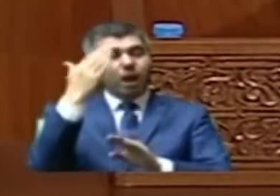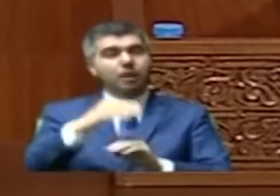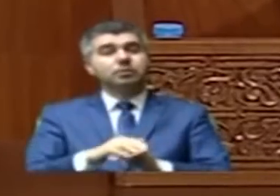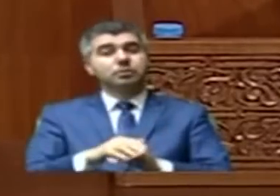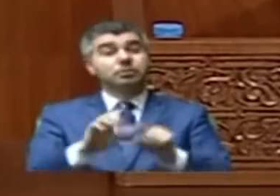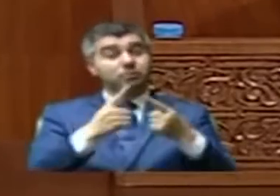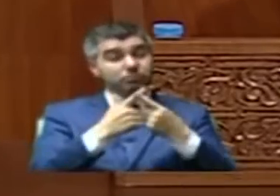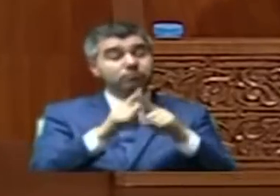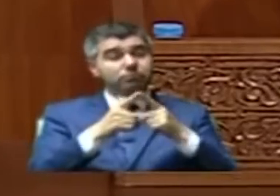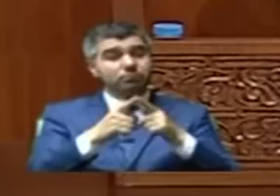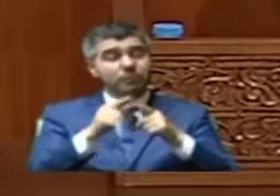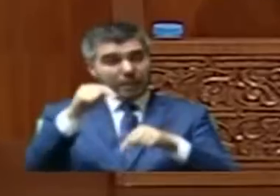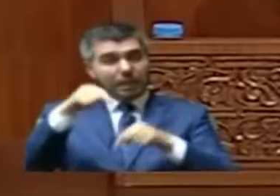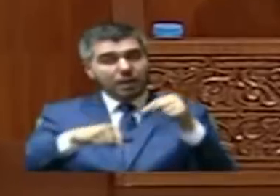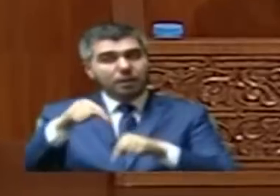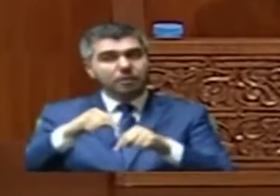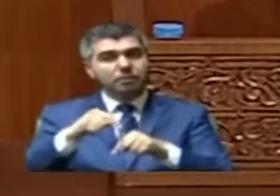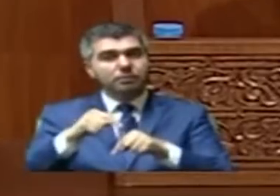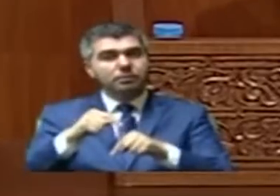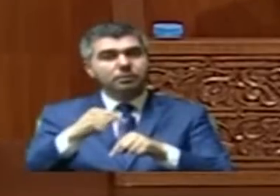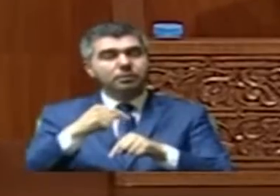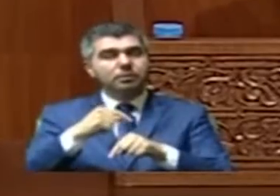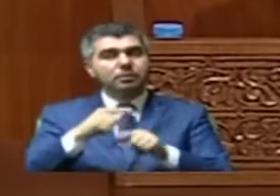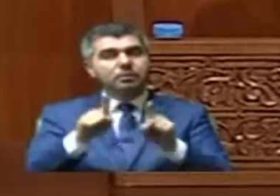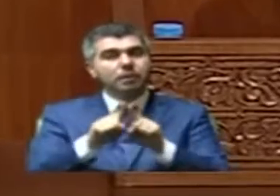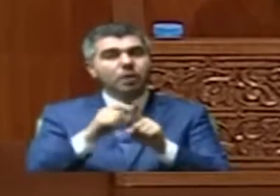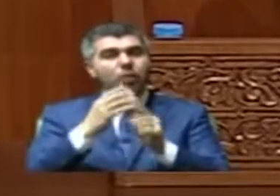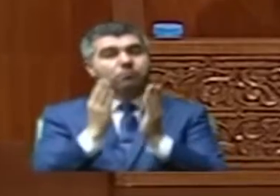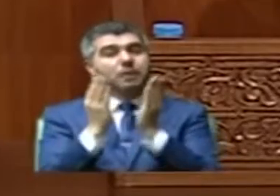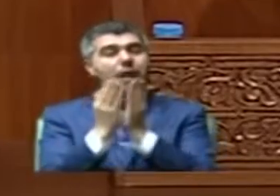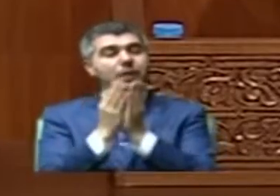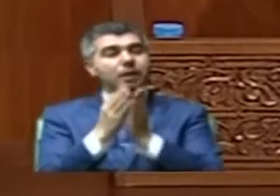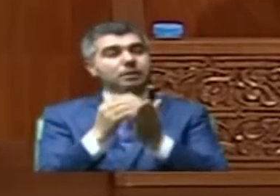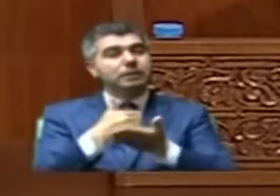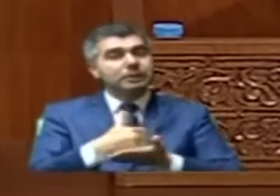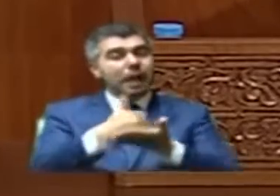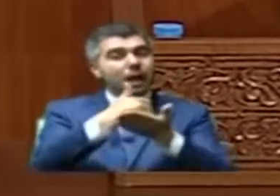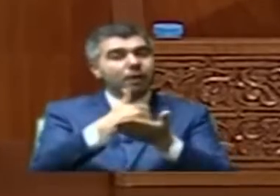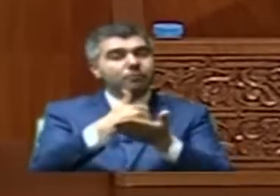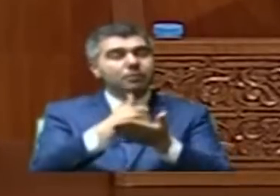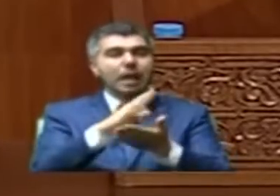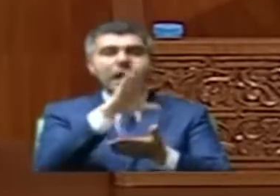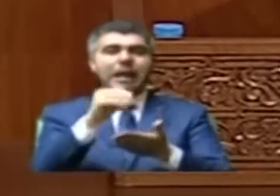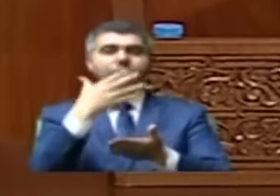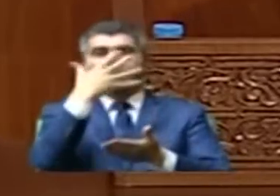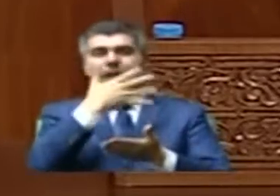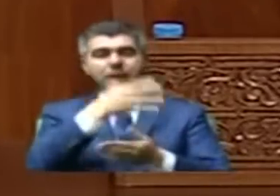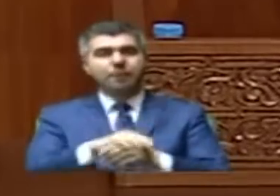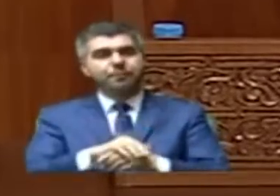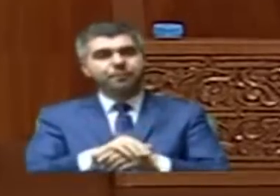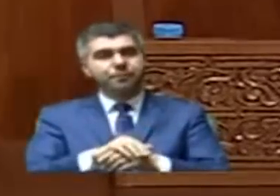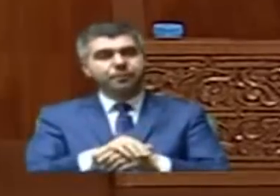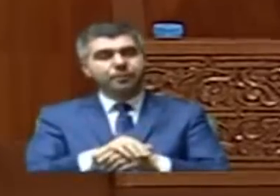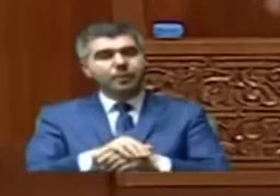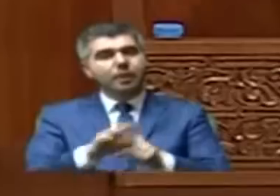بمعنى هذا الدعم اللي كي الدعم المدرسي اللي كيتعطى هو بالأساس بإفريقيا، طبيعة المنح